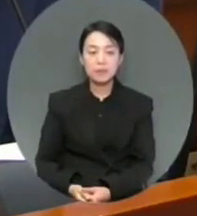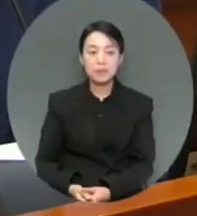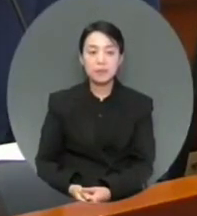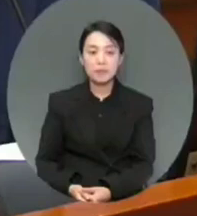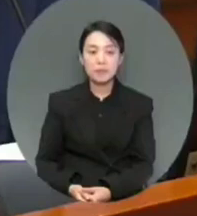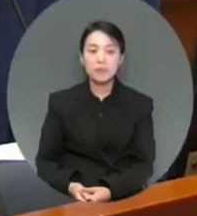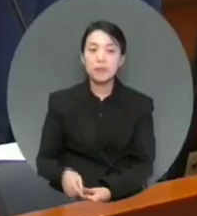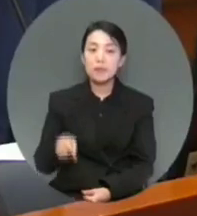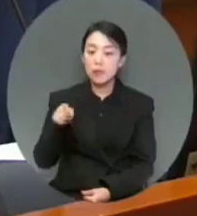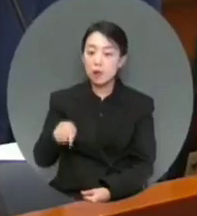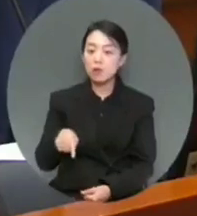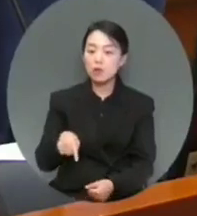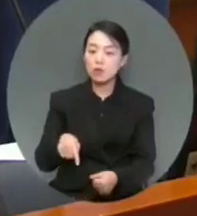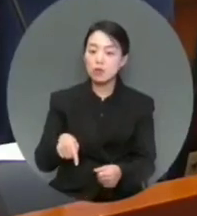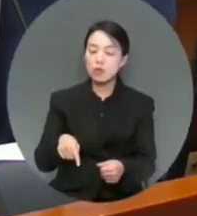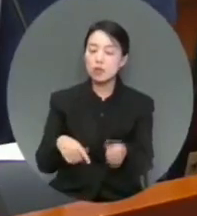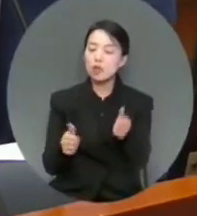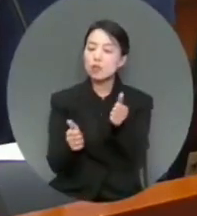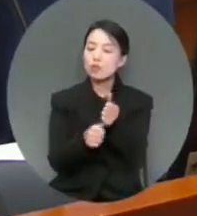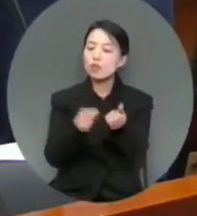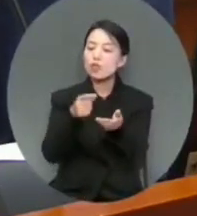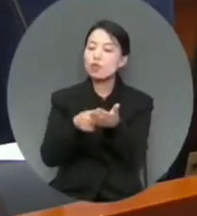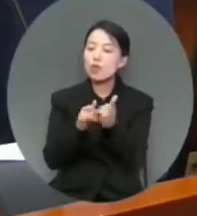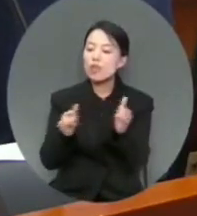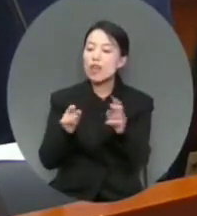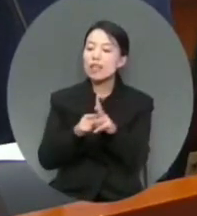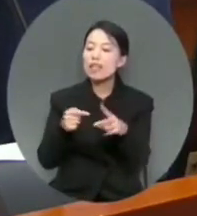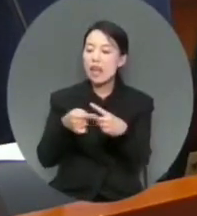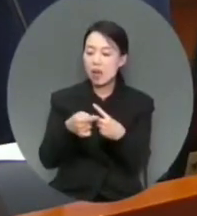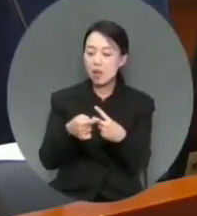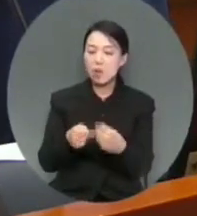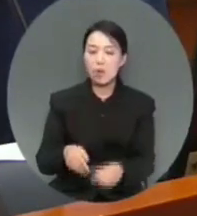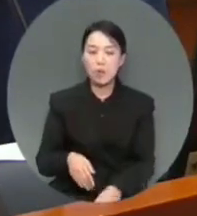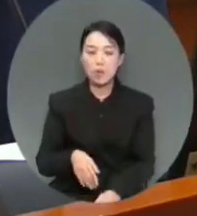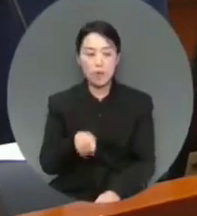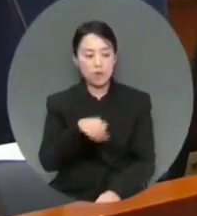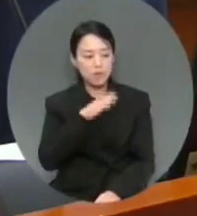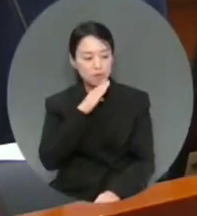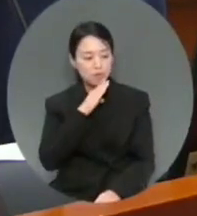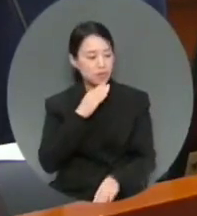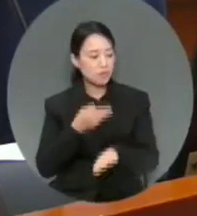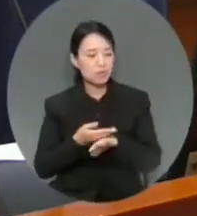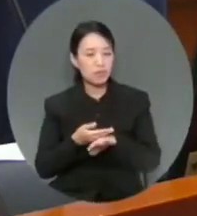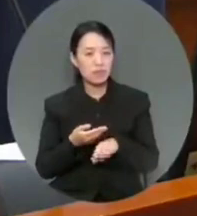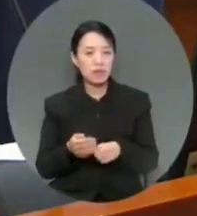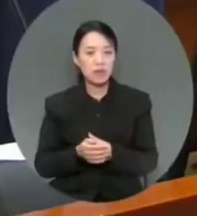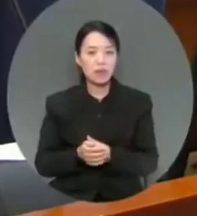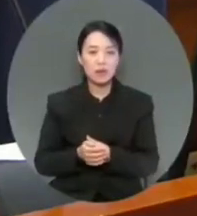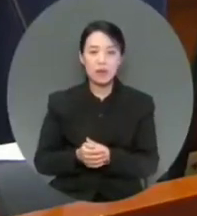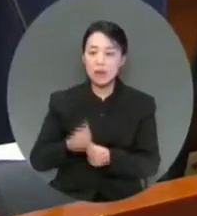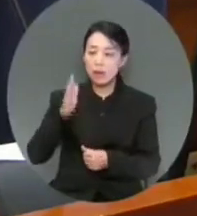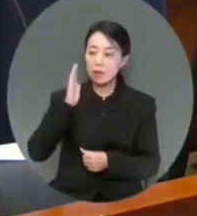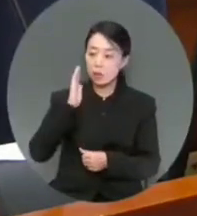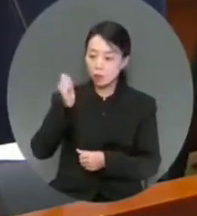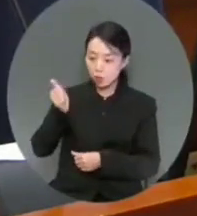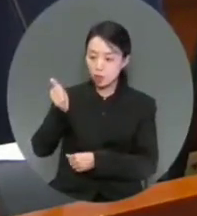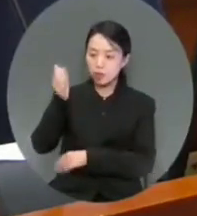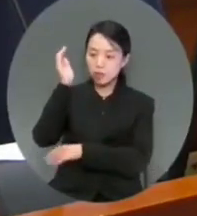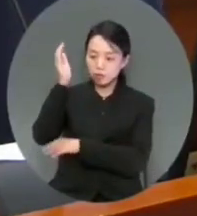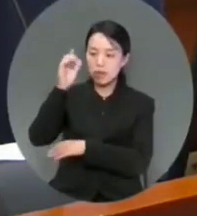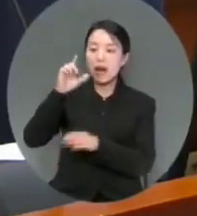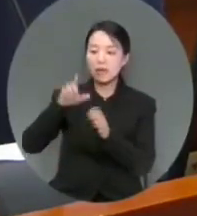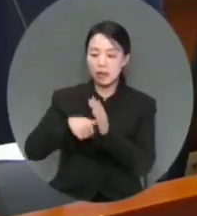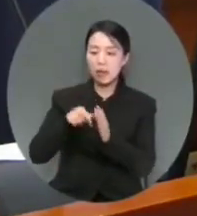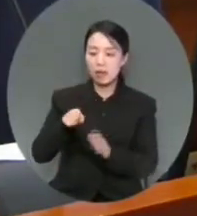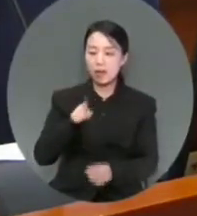그 부총리의 이해고. 이해가 아니고 실제가 아니, 그렇다는 근데 말씀을 그러면 드립니다. 이걸 대통령께서 시정연설을 하실 때 그렇게 말씀하시면 그런 안 되는